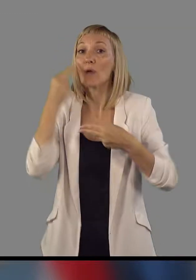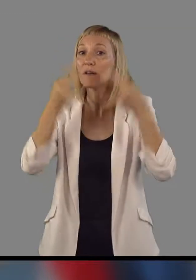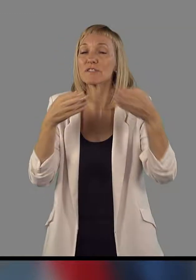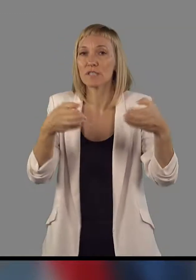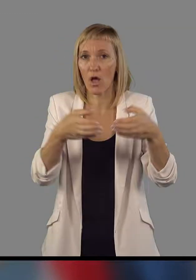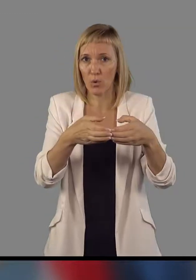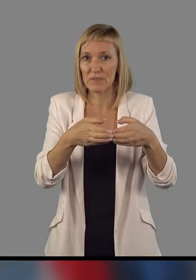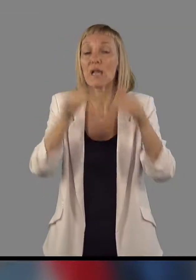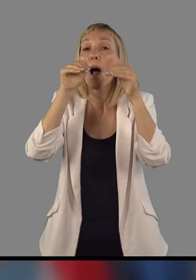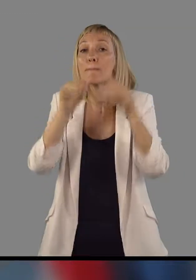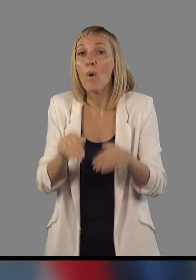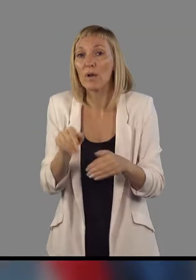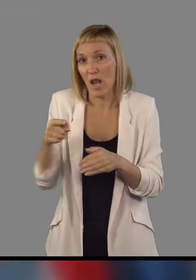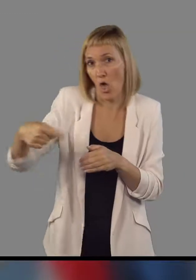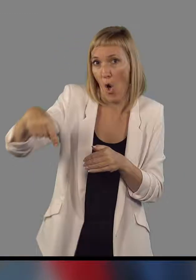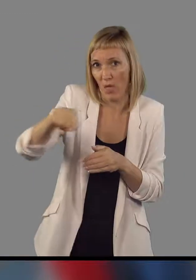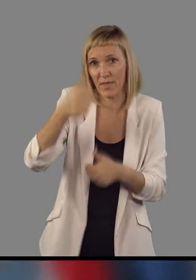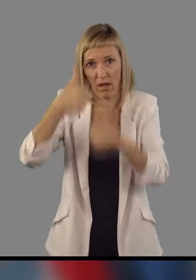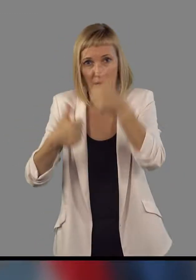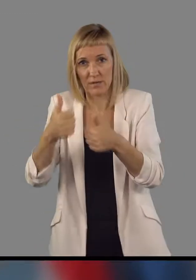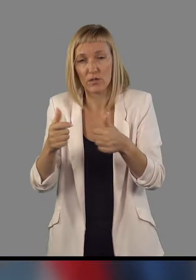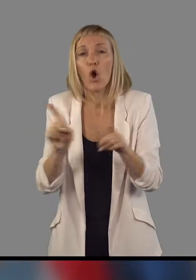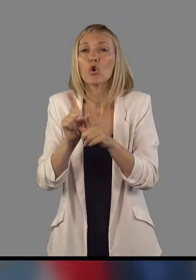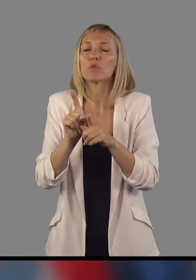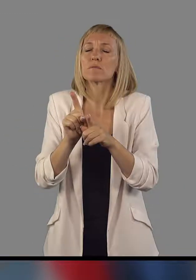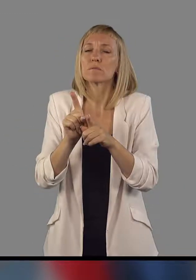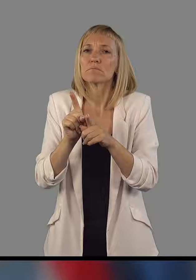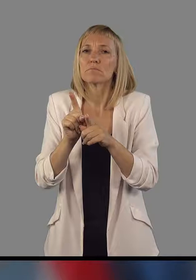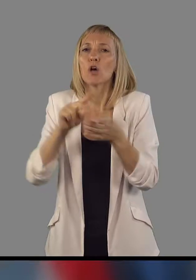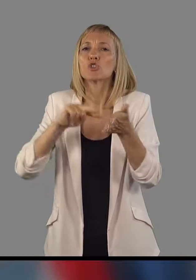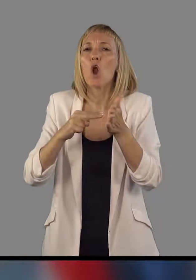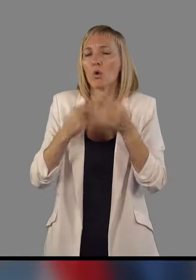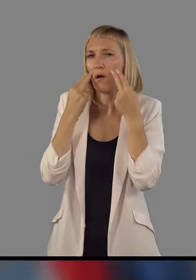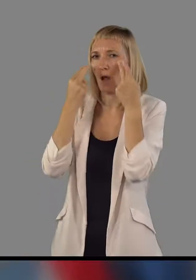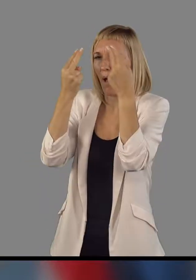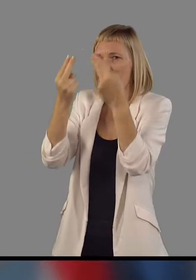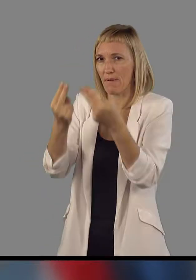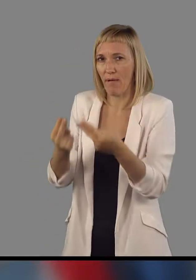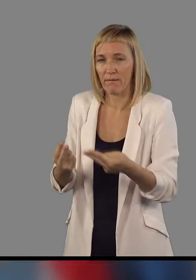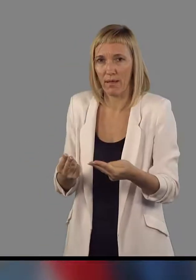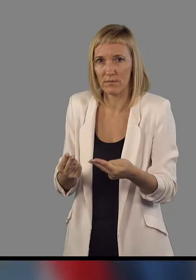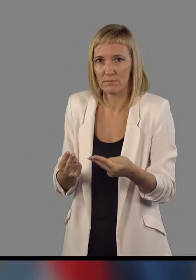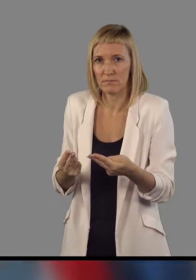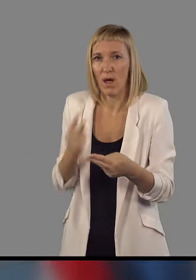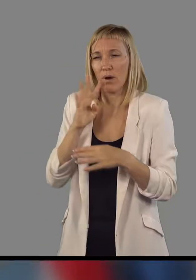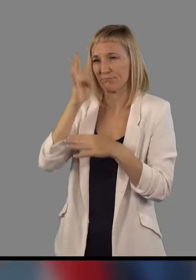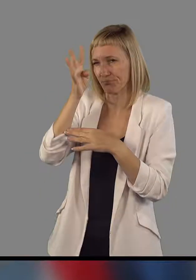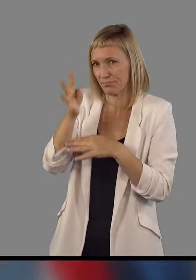revizijske komisije morali skozi neko strokovno sito, ki bo